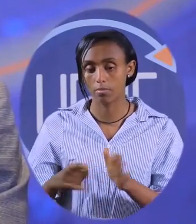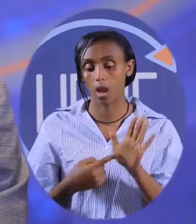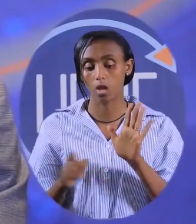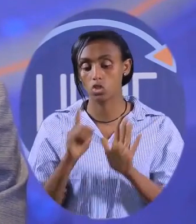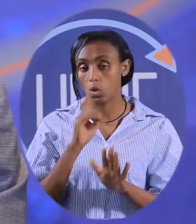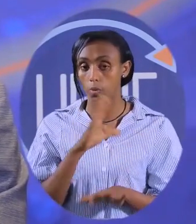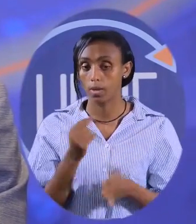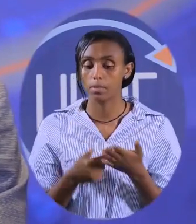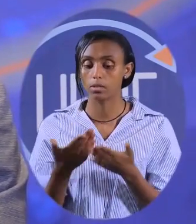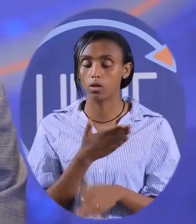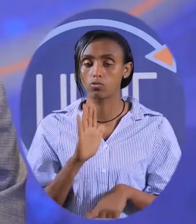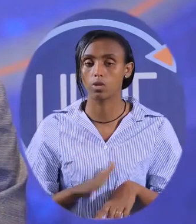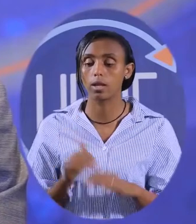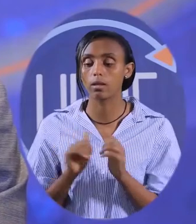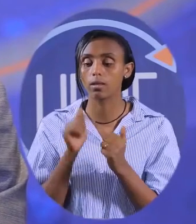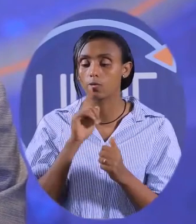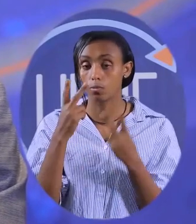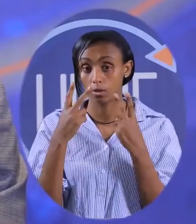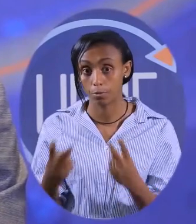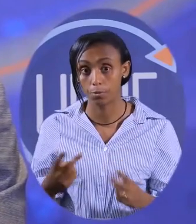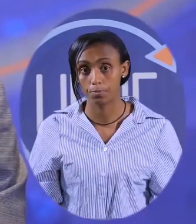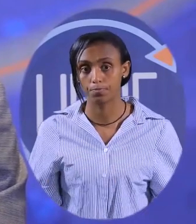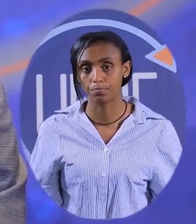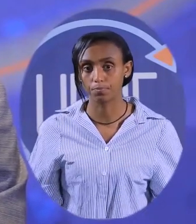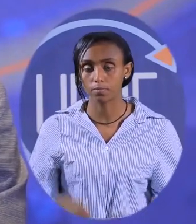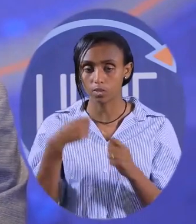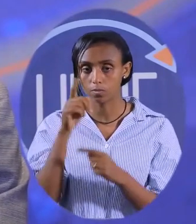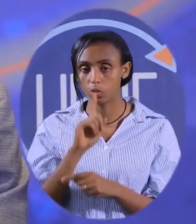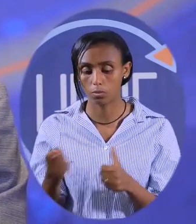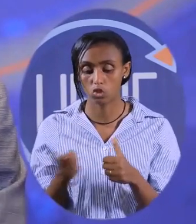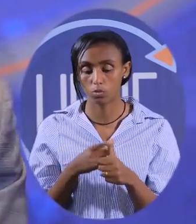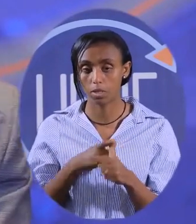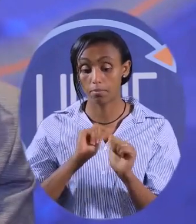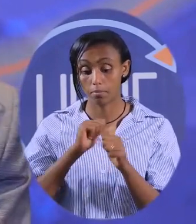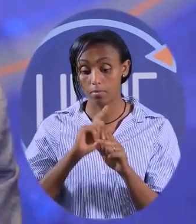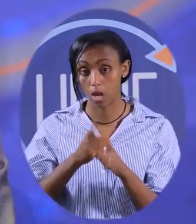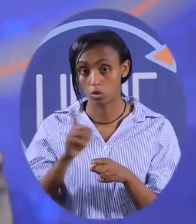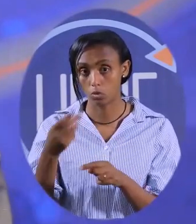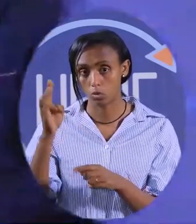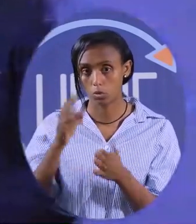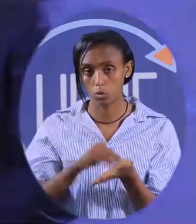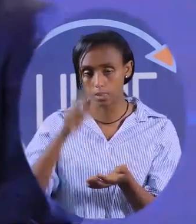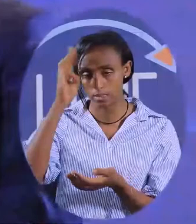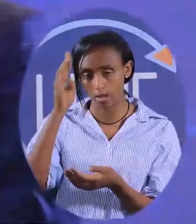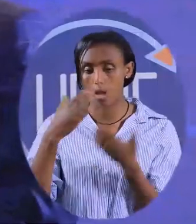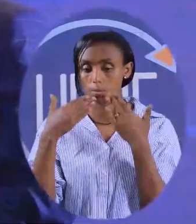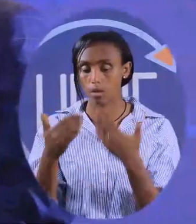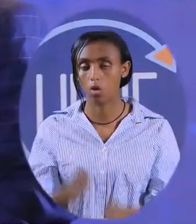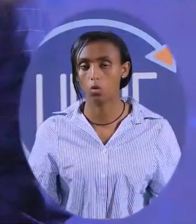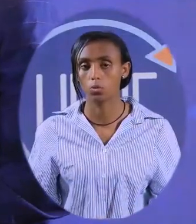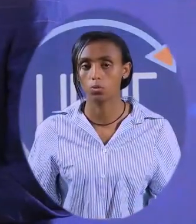ነውና በእነዚህ ነገሮች ላይ እንዴት ነው የምታዩት የሚል ነው የመጀመሪያው መላሽ የሚሆኑት። ዶክተር ሲሳይ